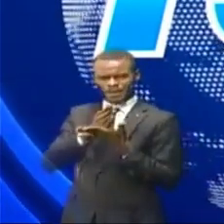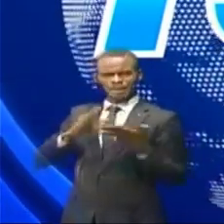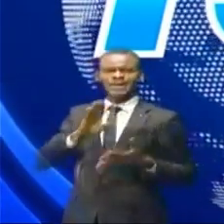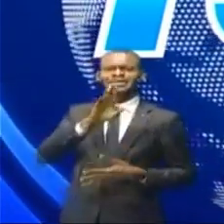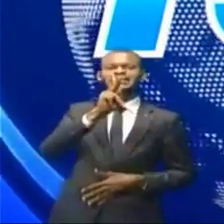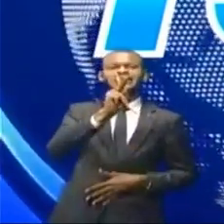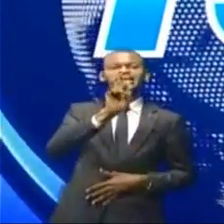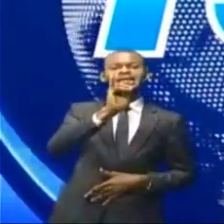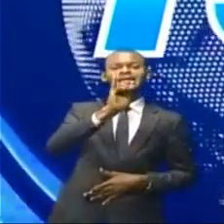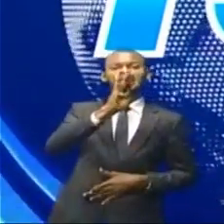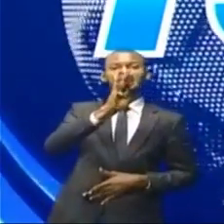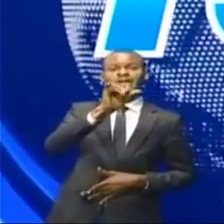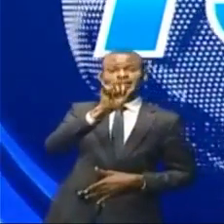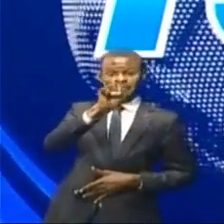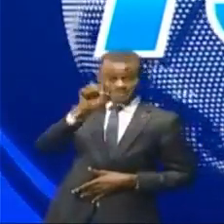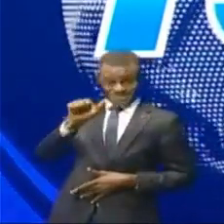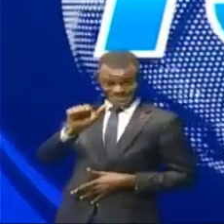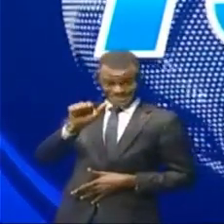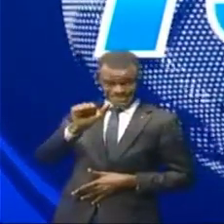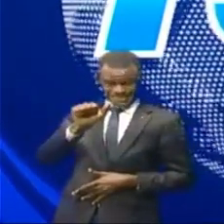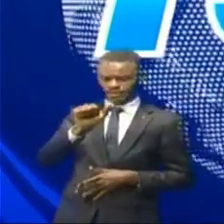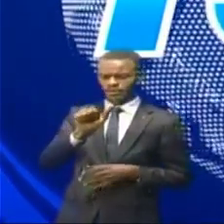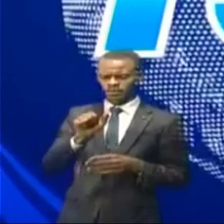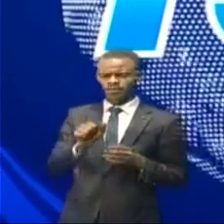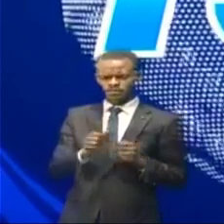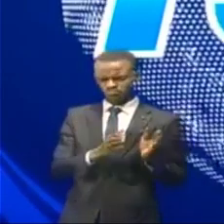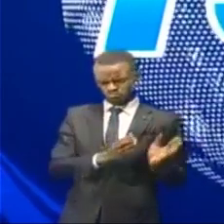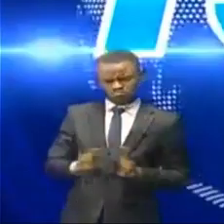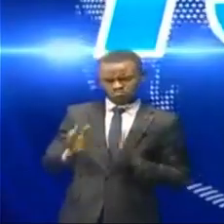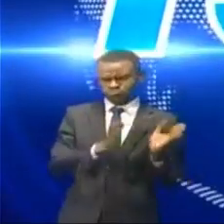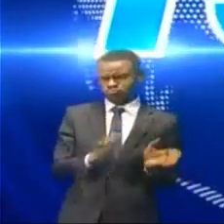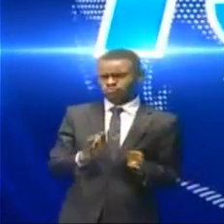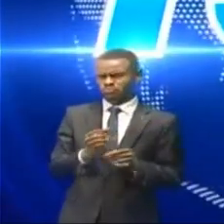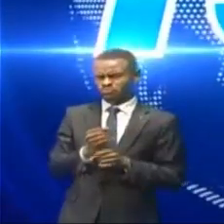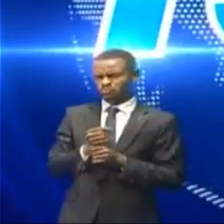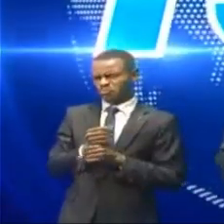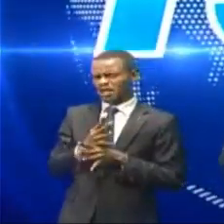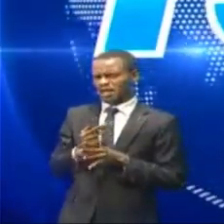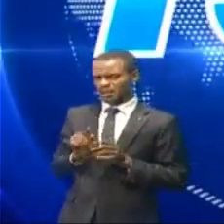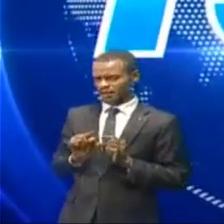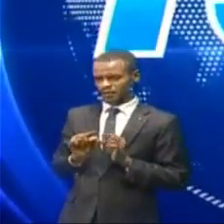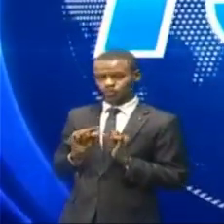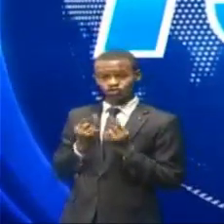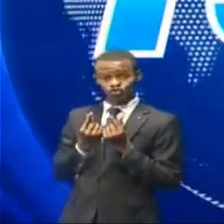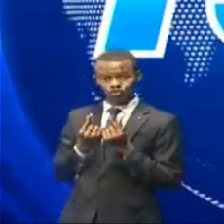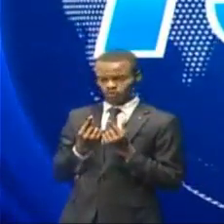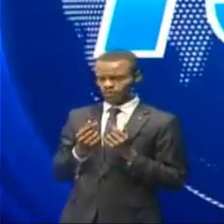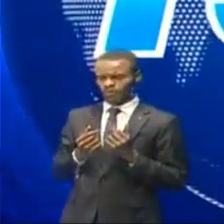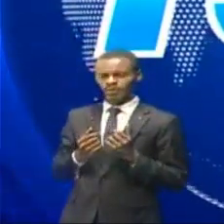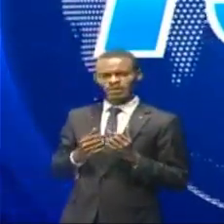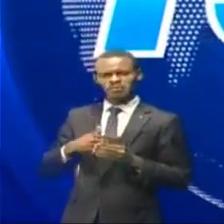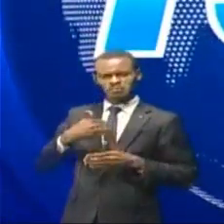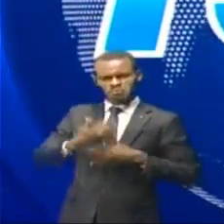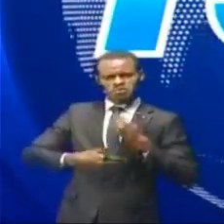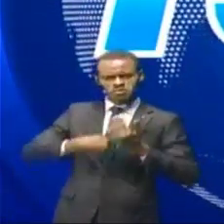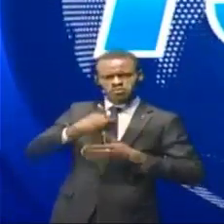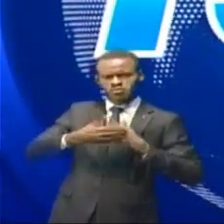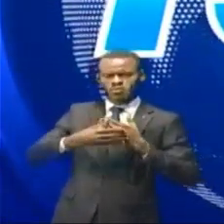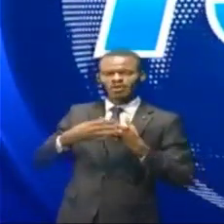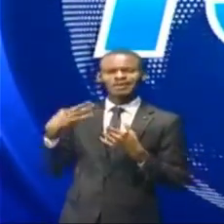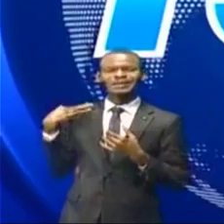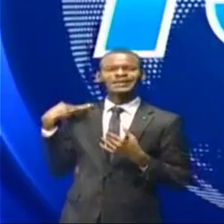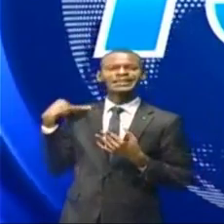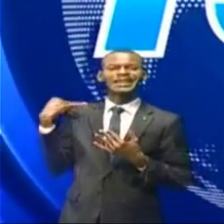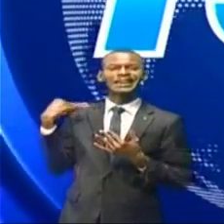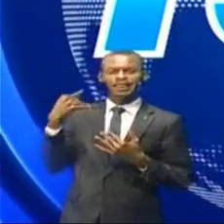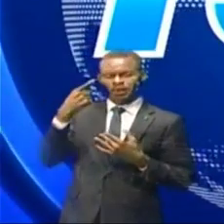décembre 2023. La commission électorale de cette formation politique et le membre de l'Union Sacrée enregistrent déjà le candidat à la